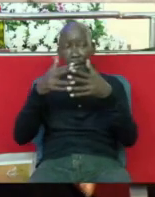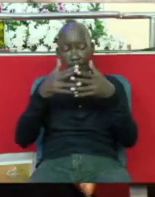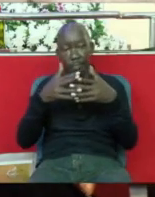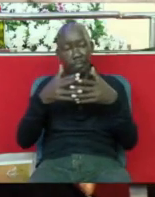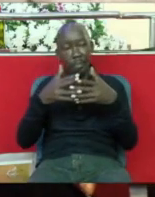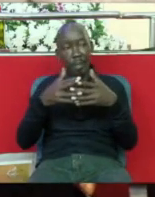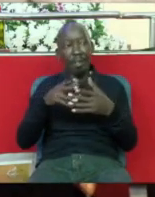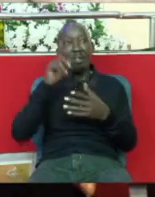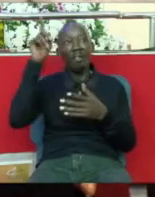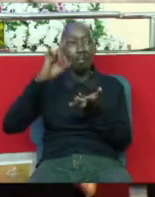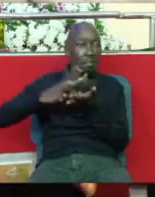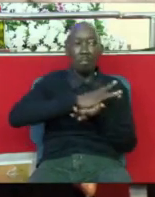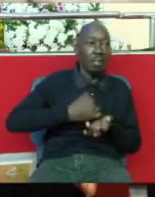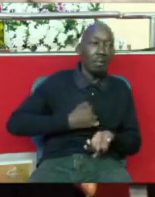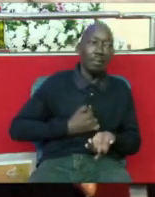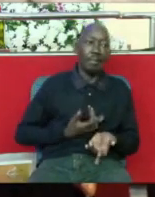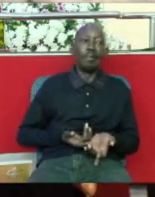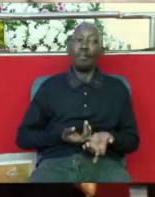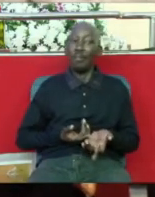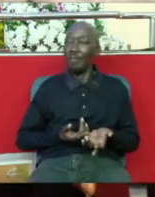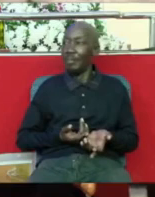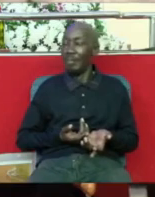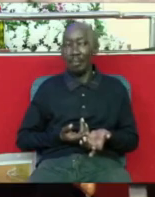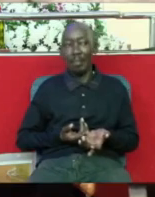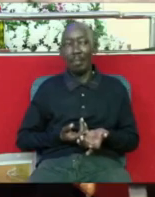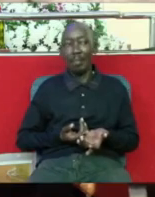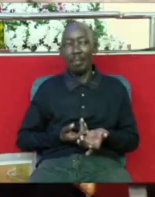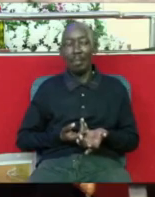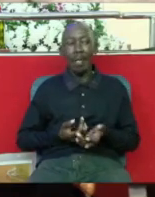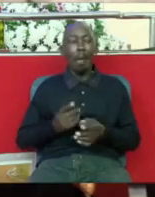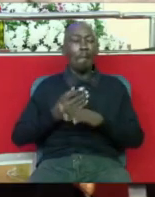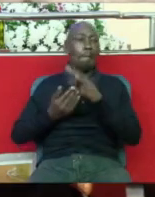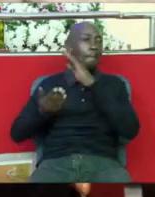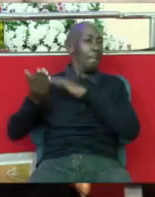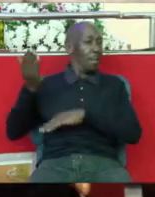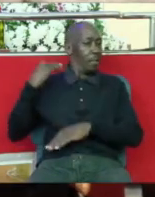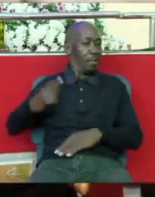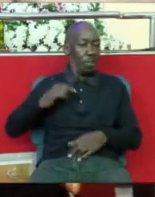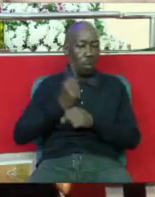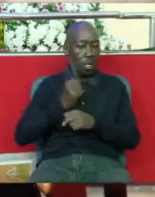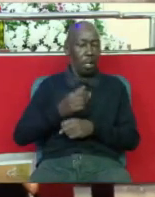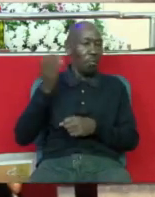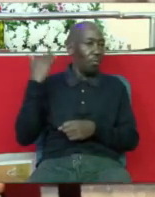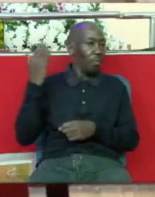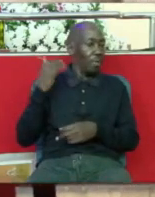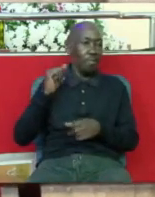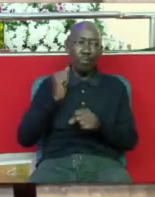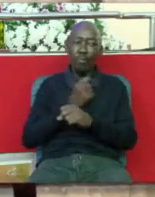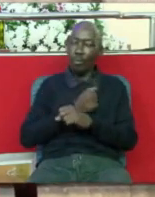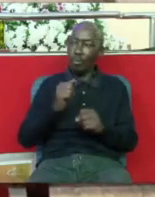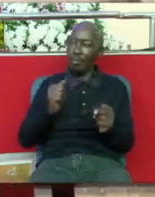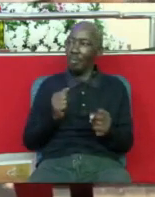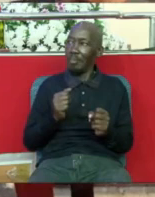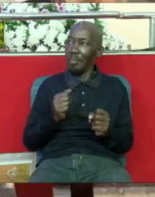And I'm fired. Nikafutwa. A path I'd never been before. Njia ambayo hakuwa amepitia